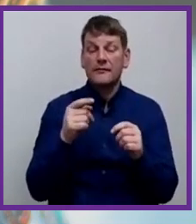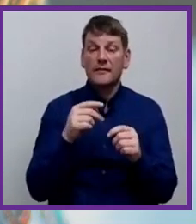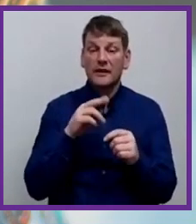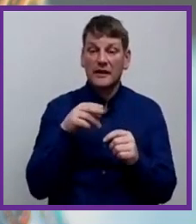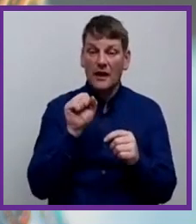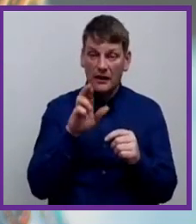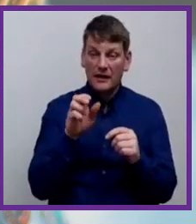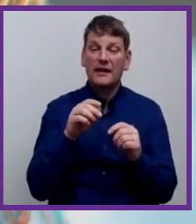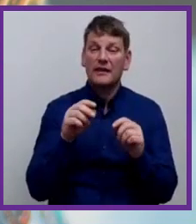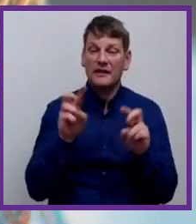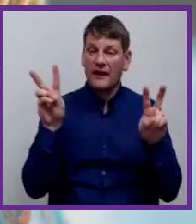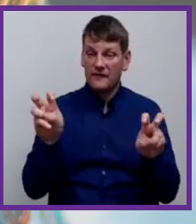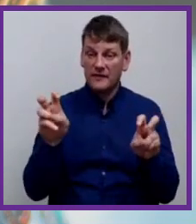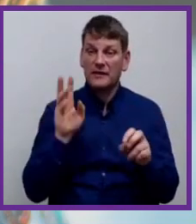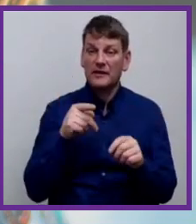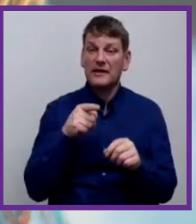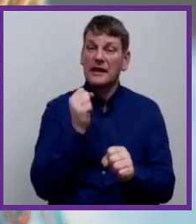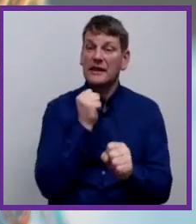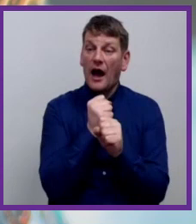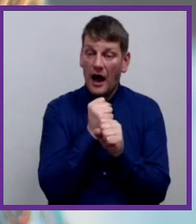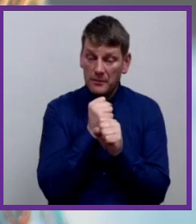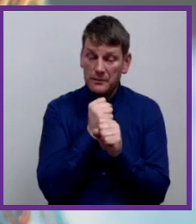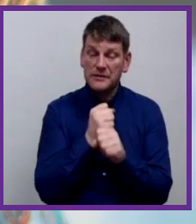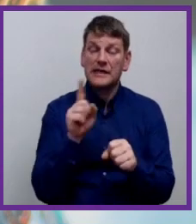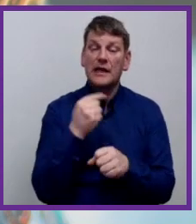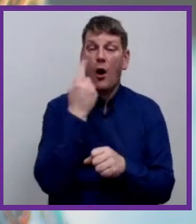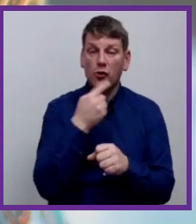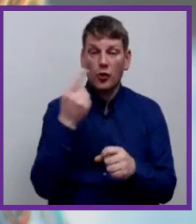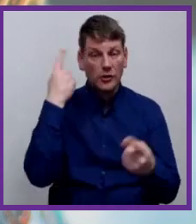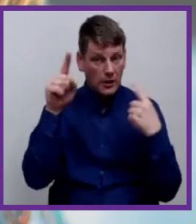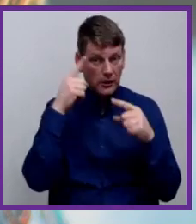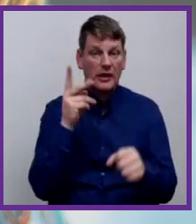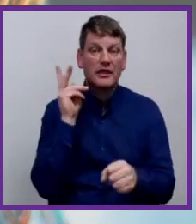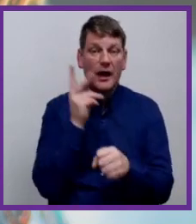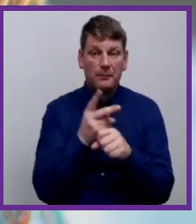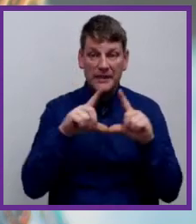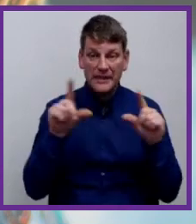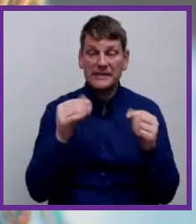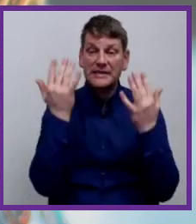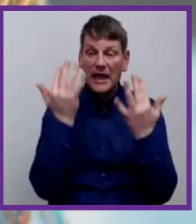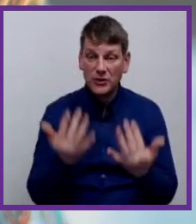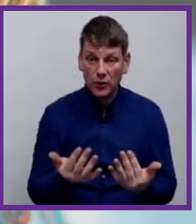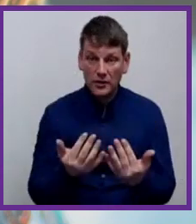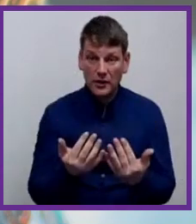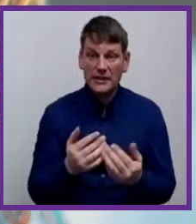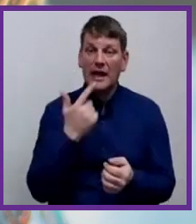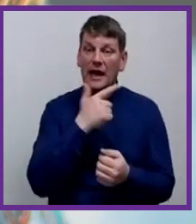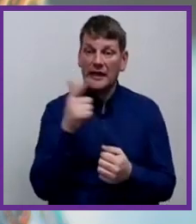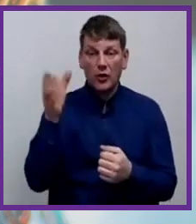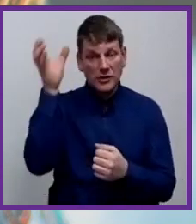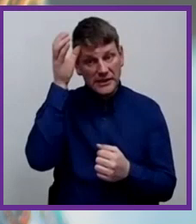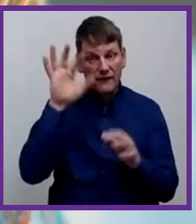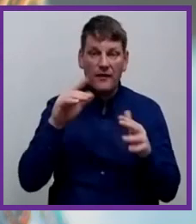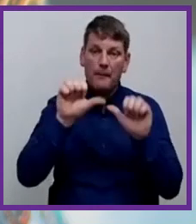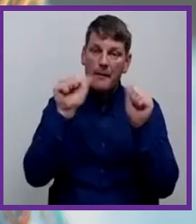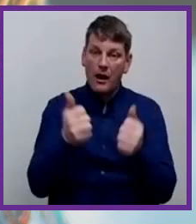šī definīcija ir, ka darbs ir autora radošās darbības rezultāts literatūras zinātnes vai